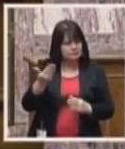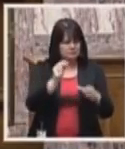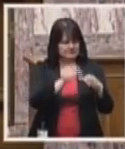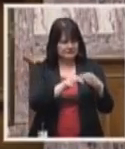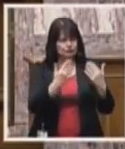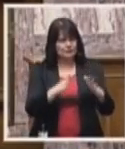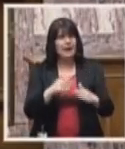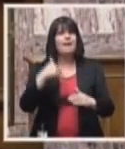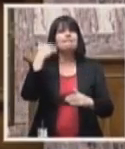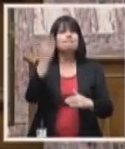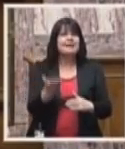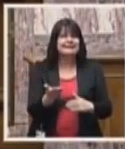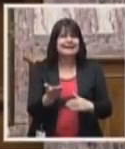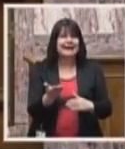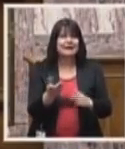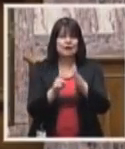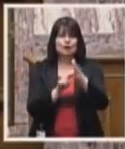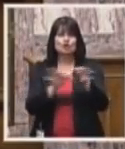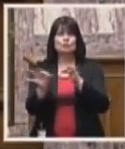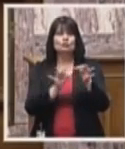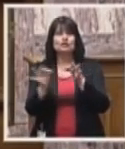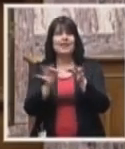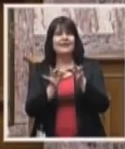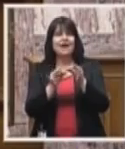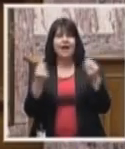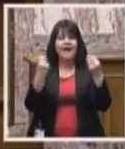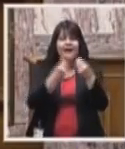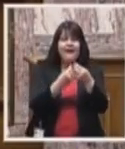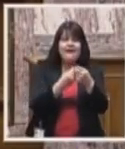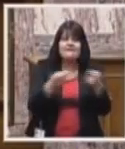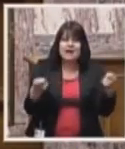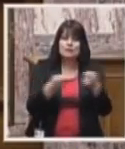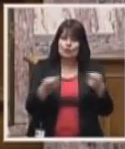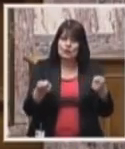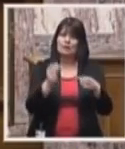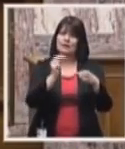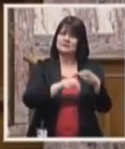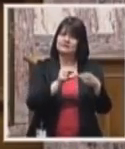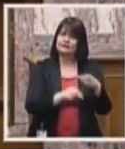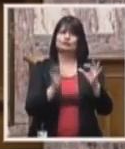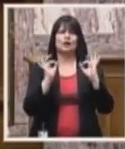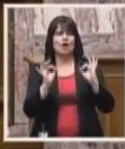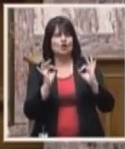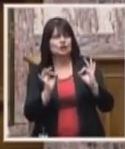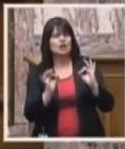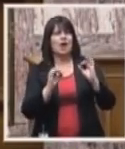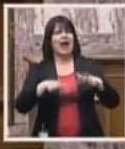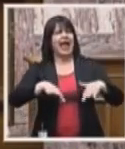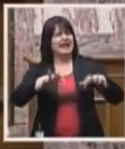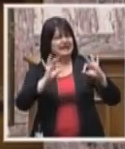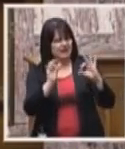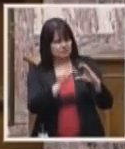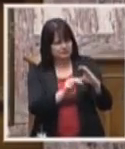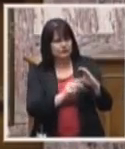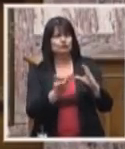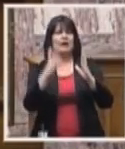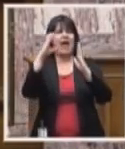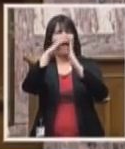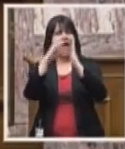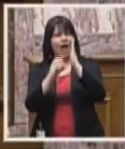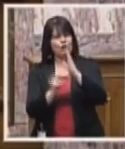τα εφαρμοστικά νομοσχέδια, τα οποία θα ψηφίζονται κανονικά, κατά άρθρων, καταρχήν, από τους βουλευτές